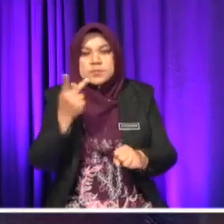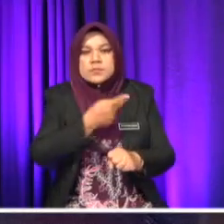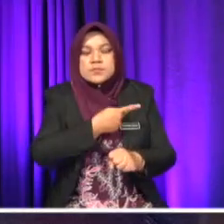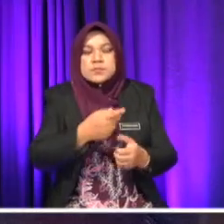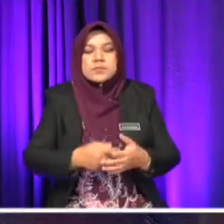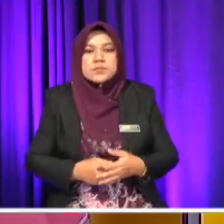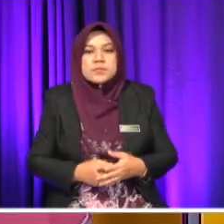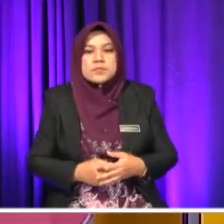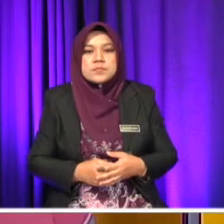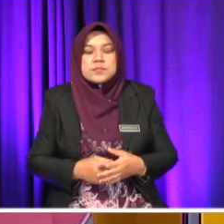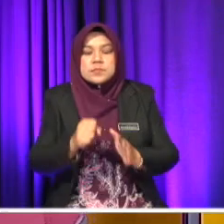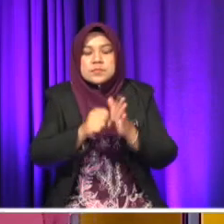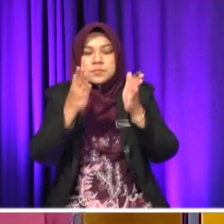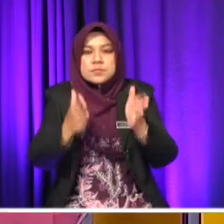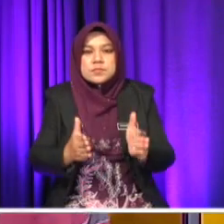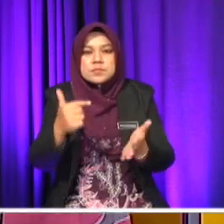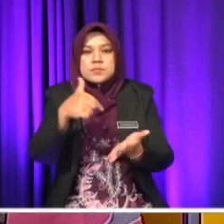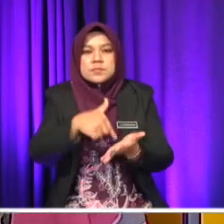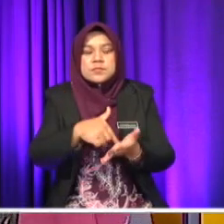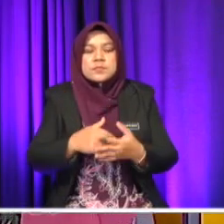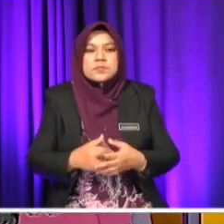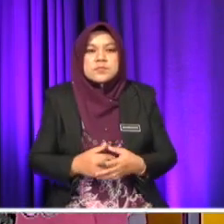dan seorang lagi mungkin